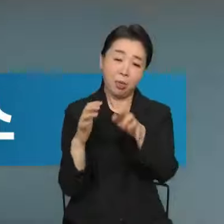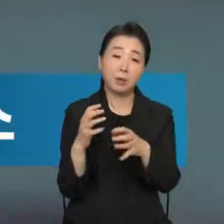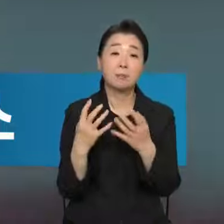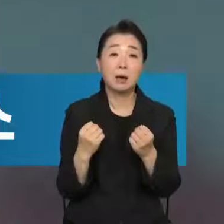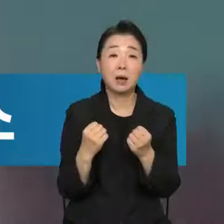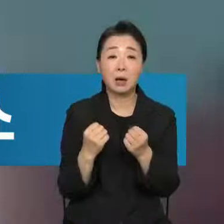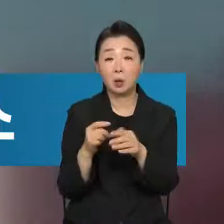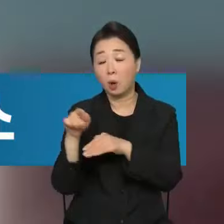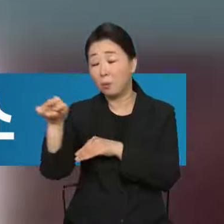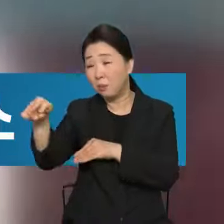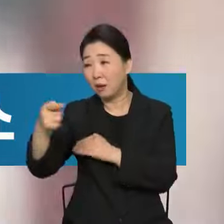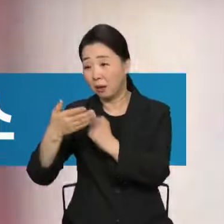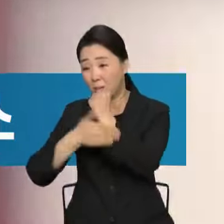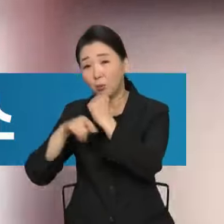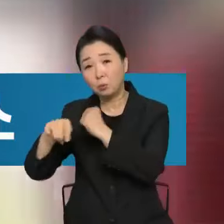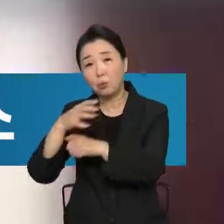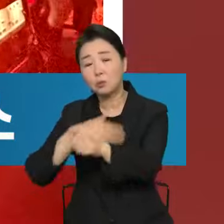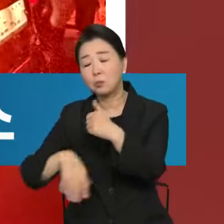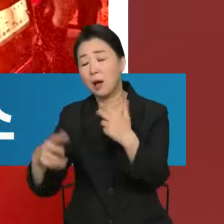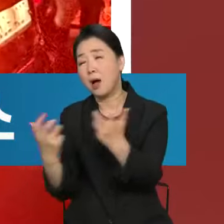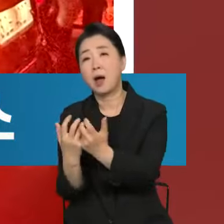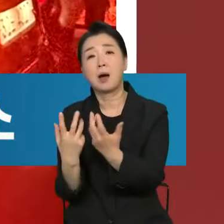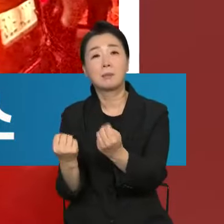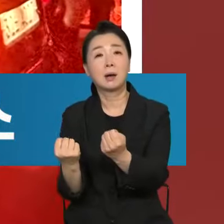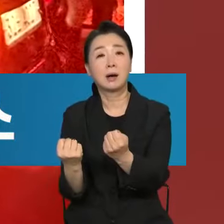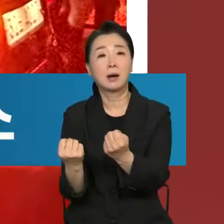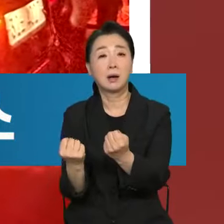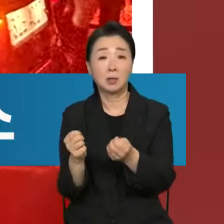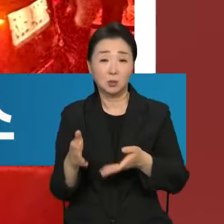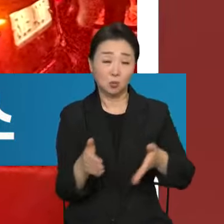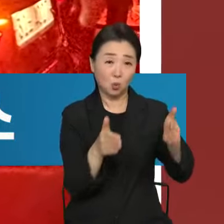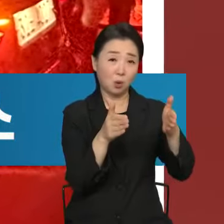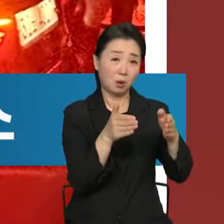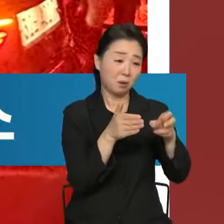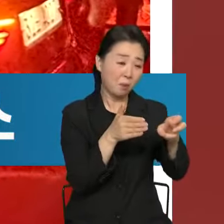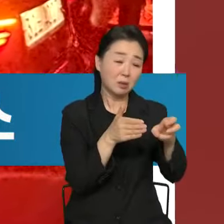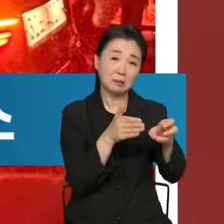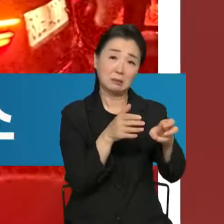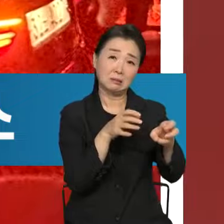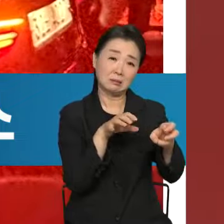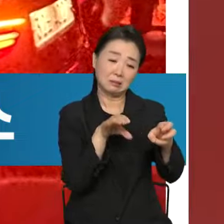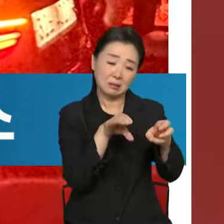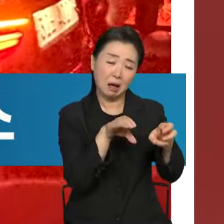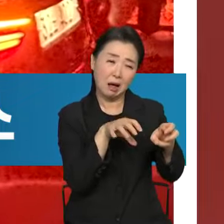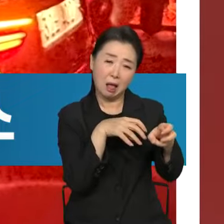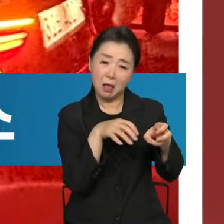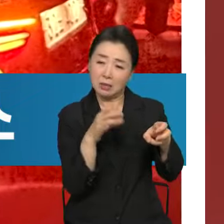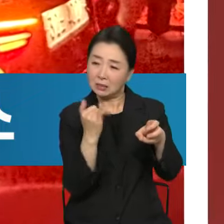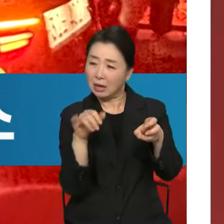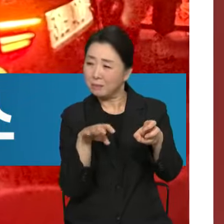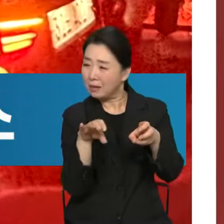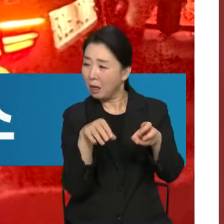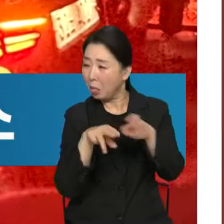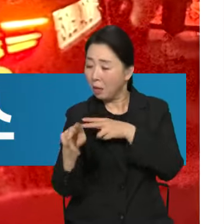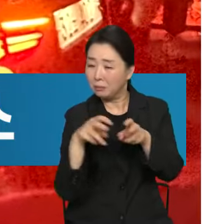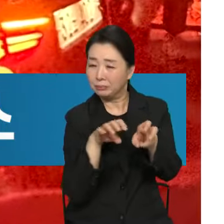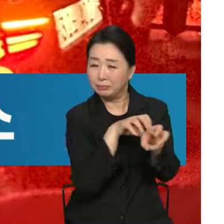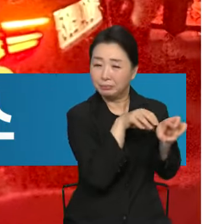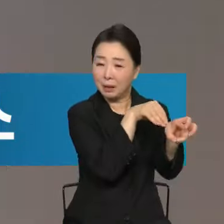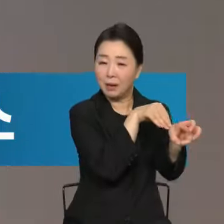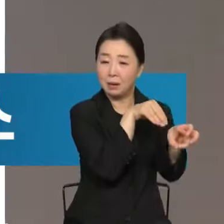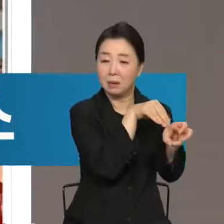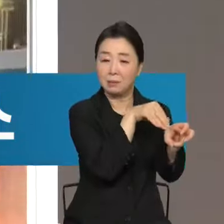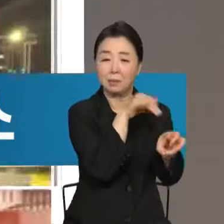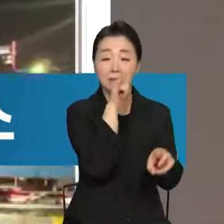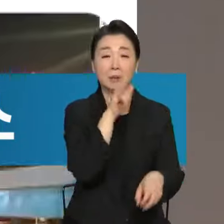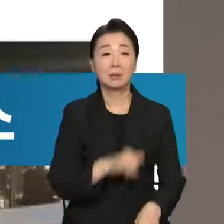건물 밖에 마련된 포토월 주인은 더 분비 도로에선 버스와 차량이 사람들을 피하려다 접촉사고도 벌어졌던 걸로